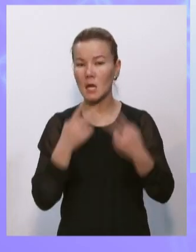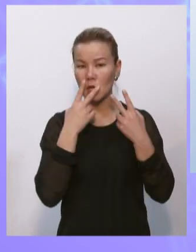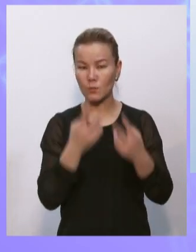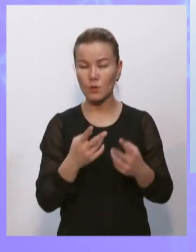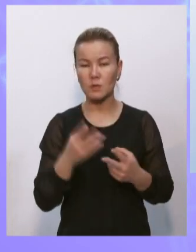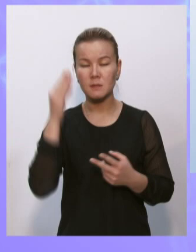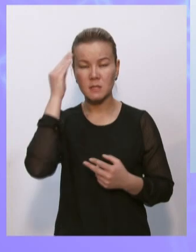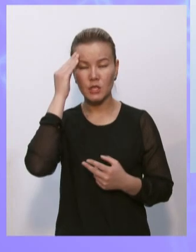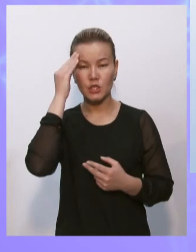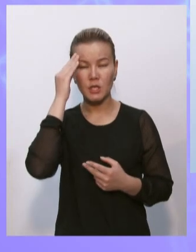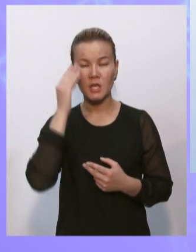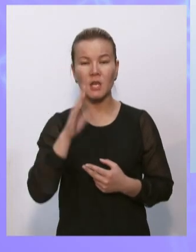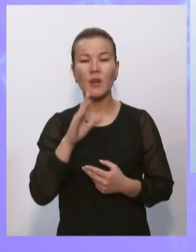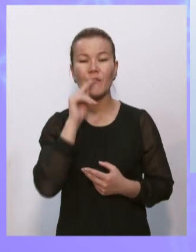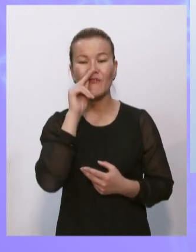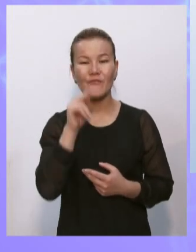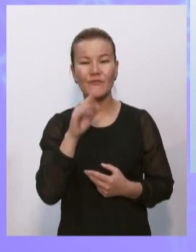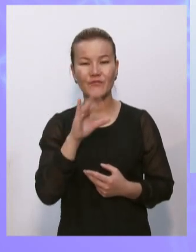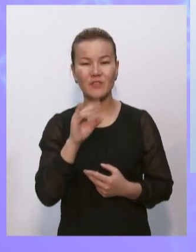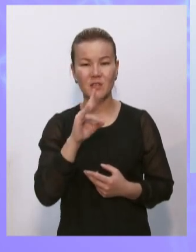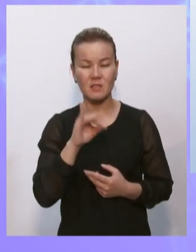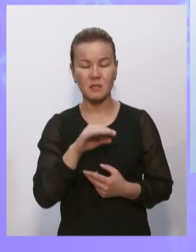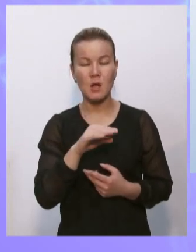Рассмотрим значение винительного падежа.